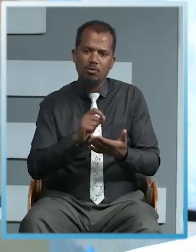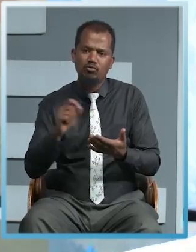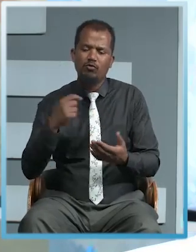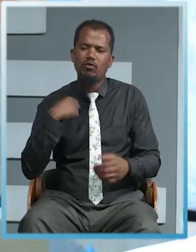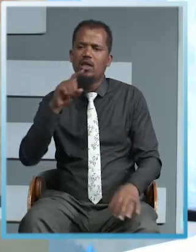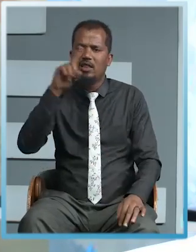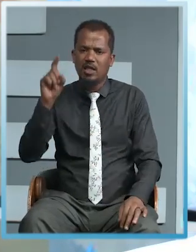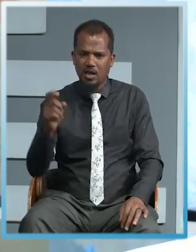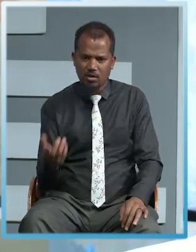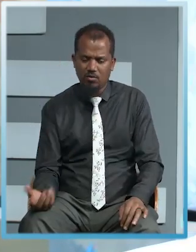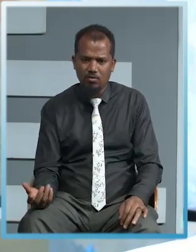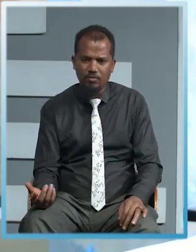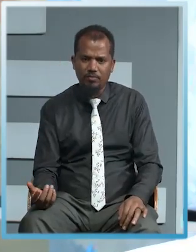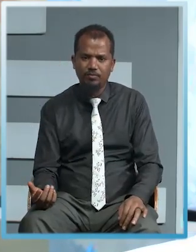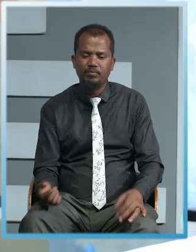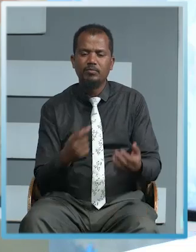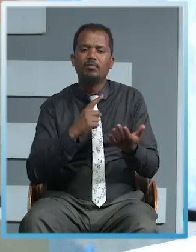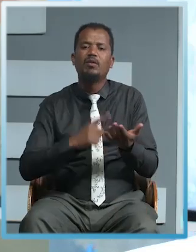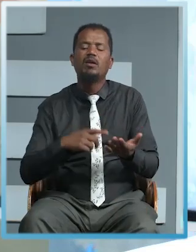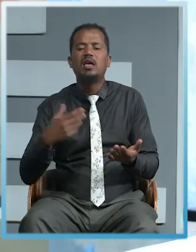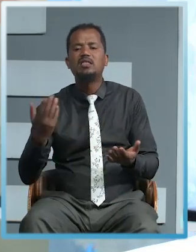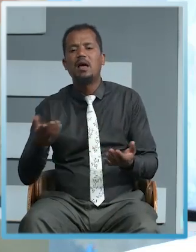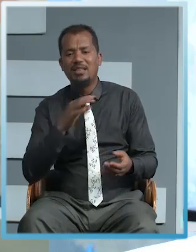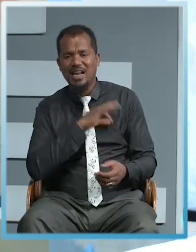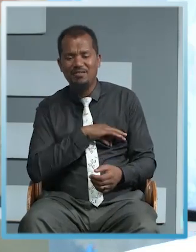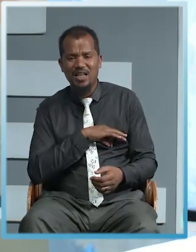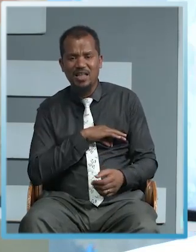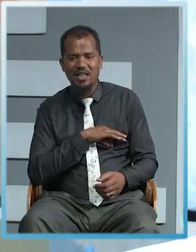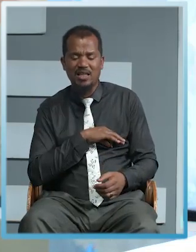በጽሁፍም ነው የጠየቅነው ማለት ነው። ከዛ በተረፈ